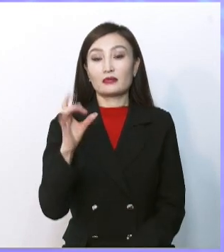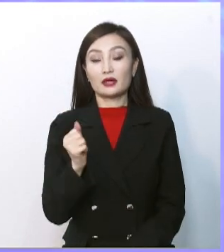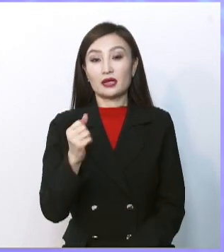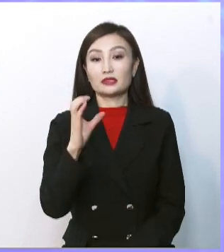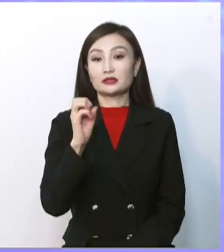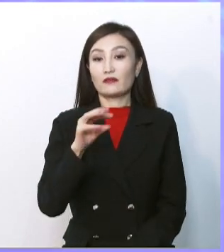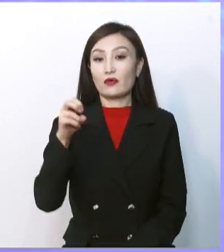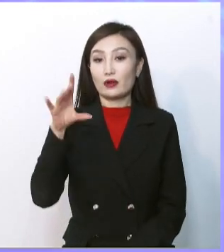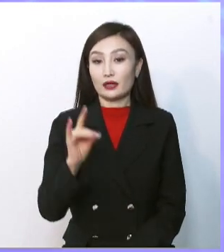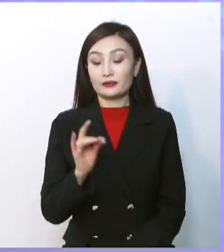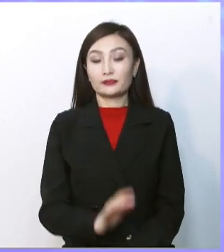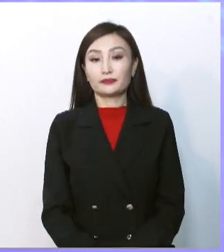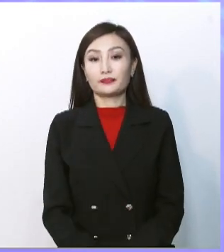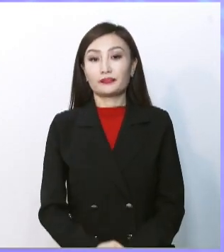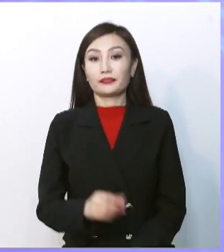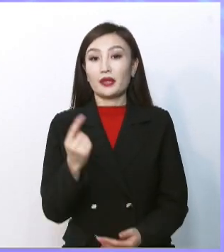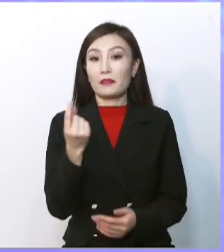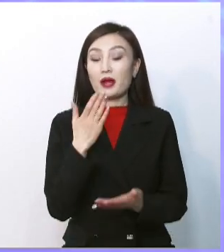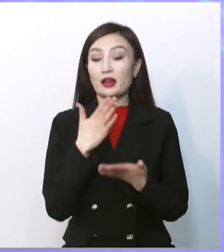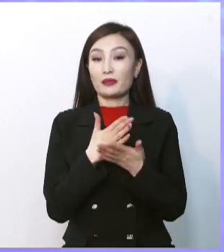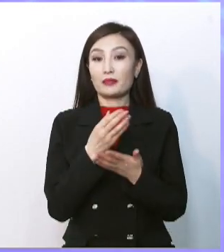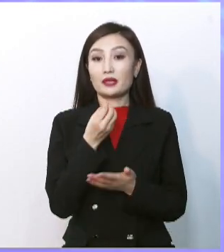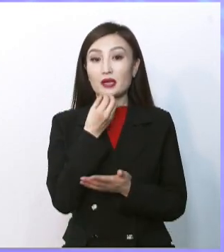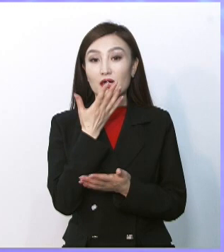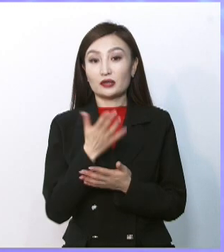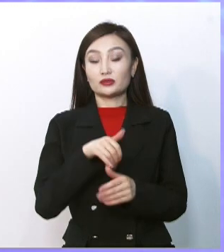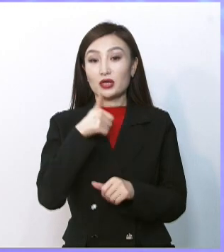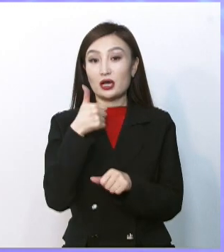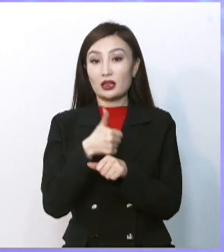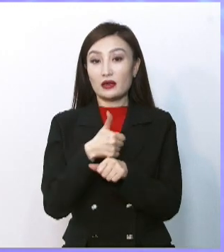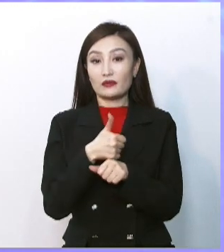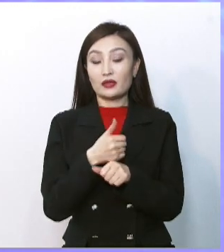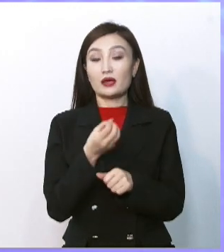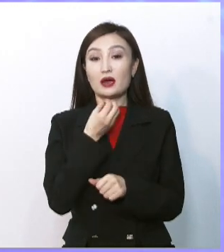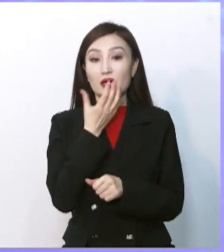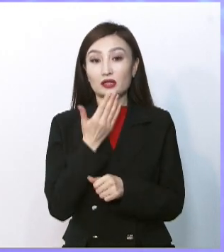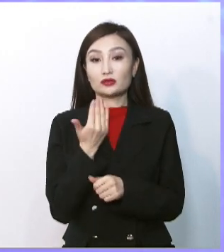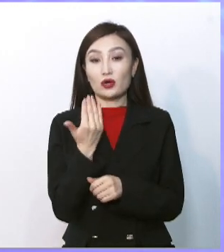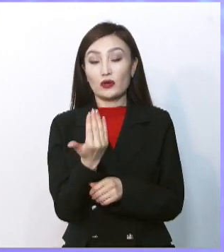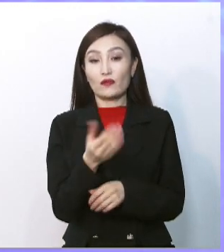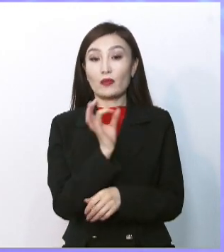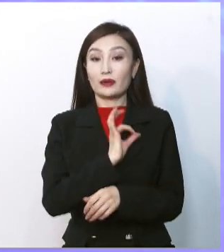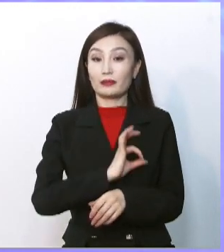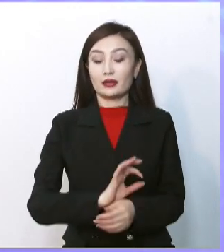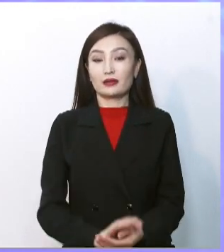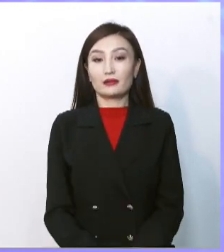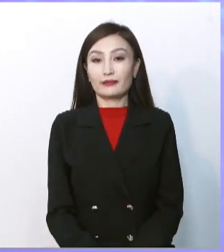символики. Мало иметь хороший ум, главное – хорошо его применить.